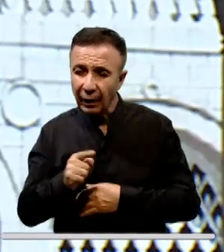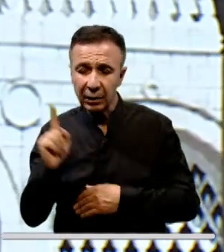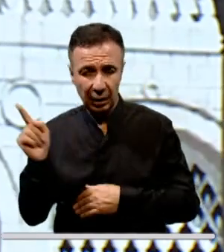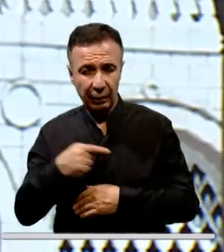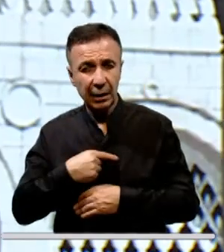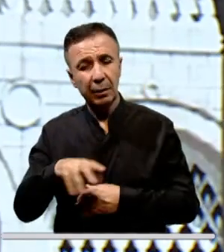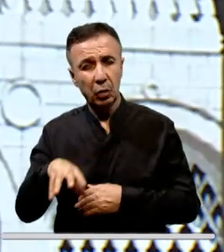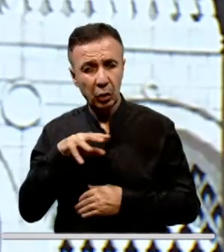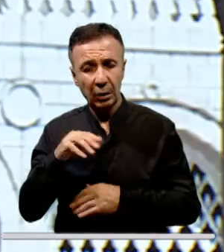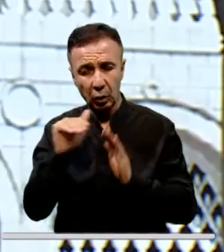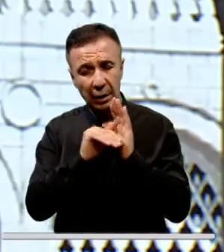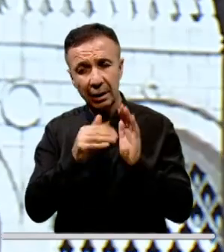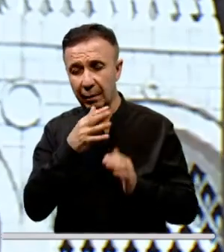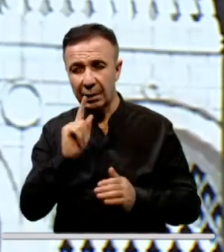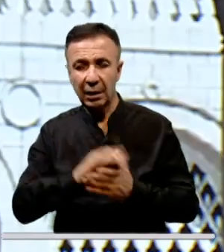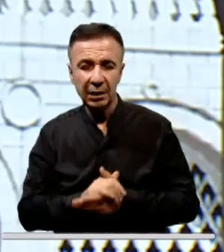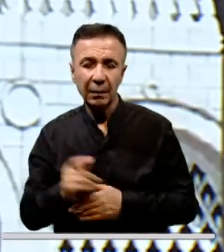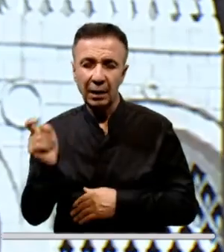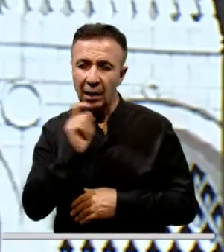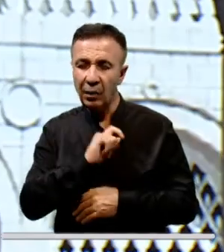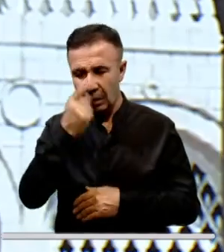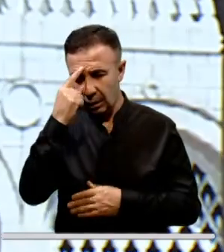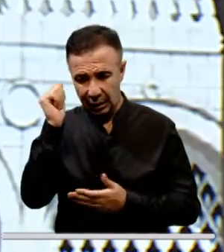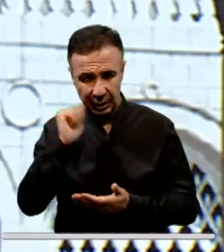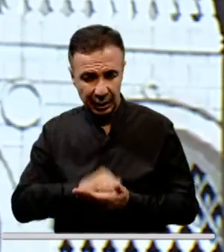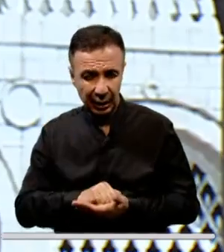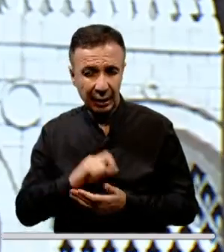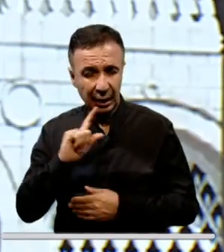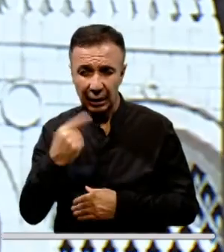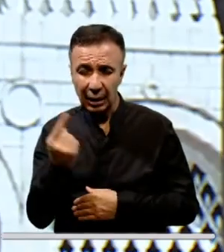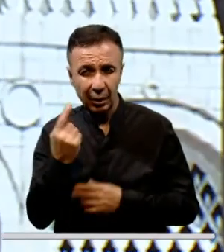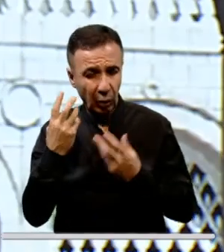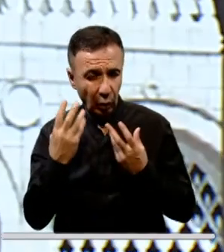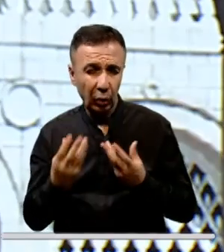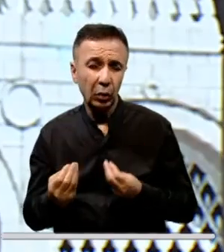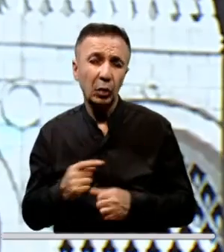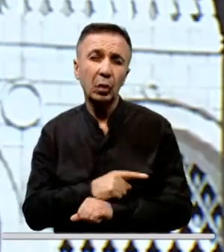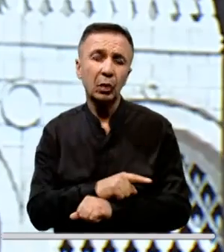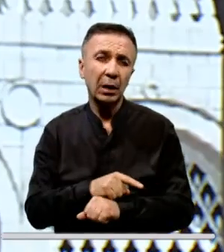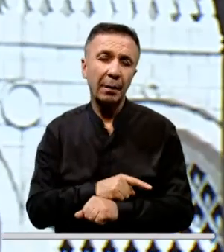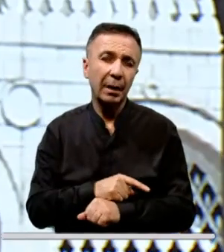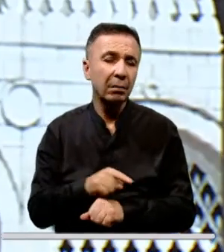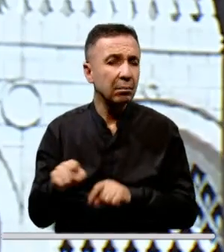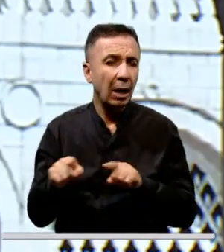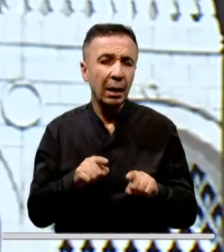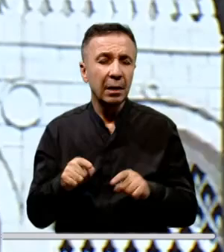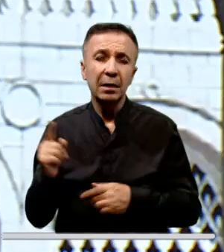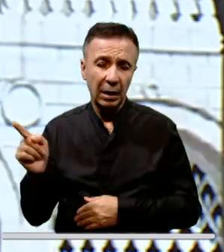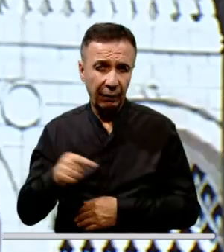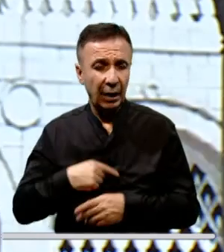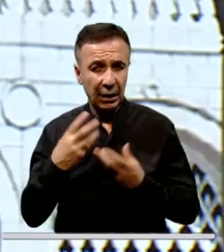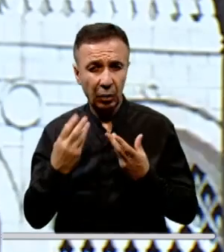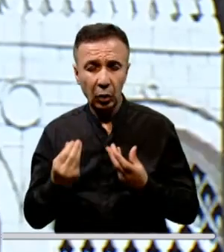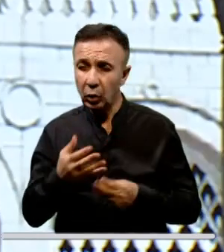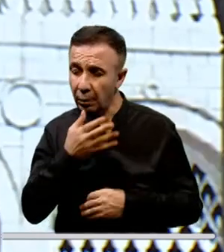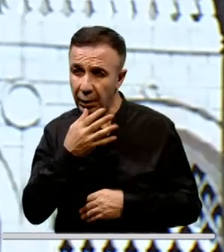sünnetini Çünkü sehir secdesi yanılma secdesi gerektiren bir şey yapılması durumunda onu yapm hangisinin vacip olduğunu